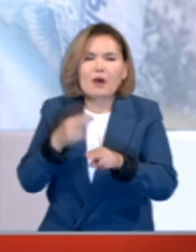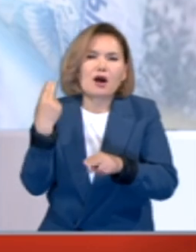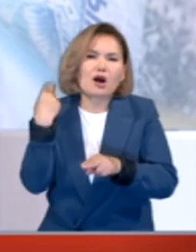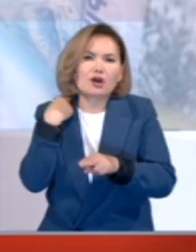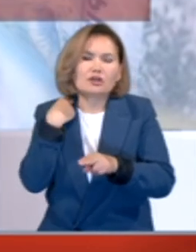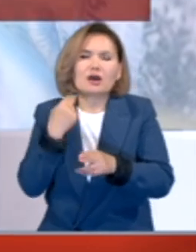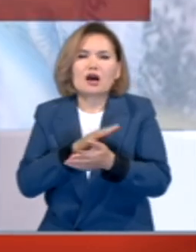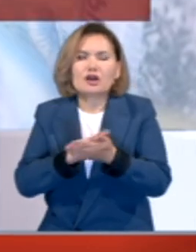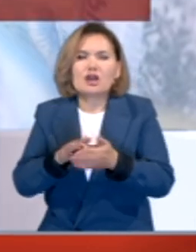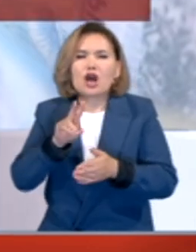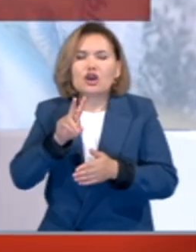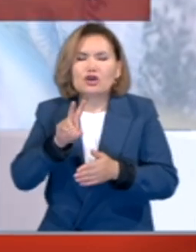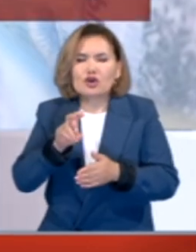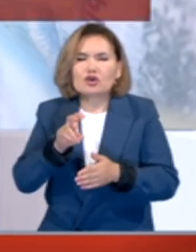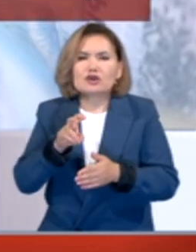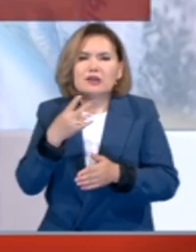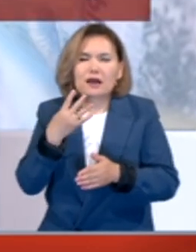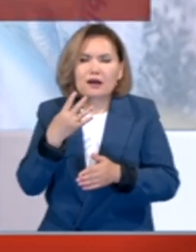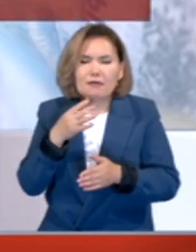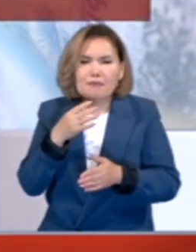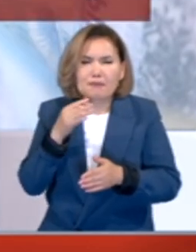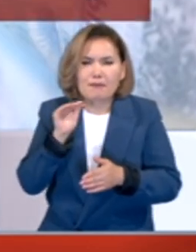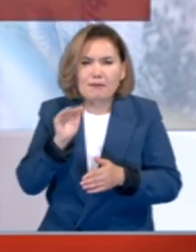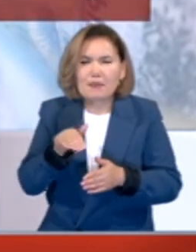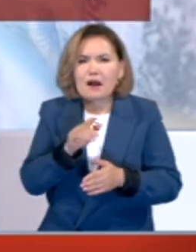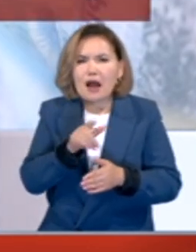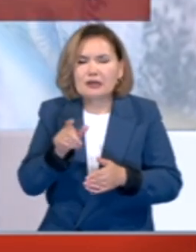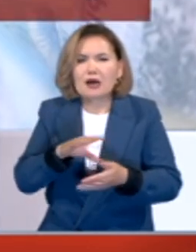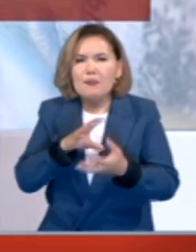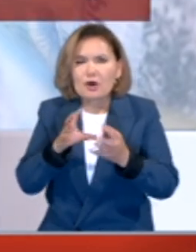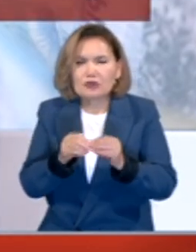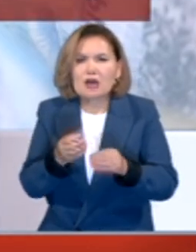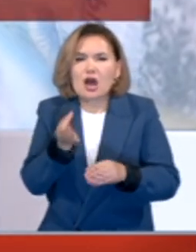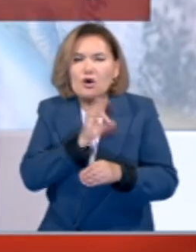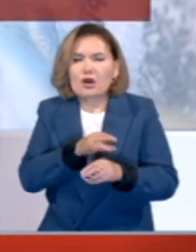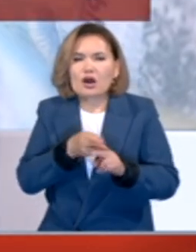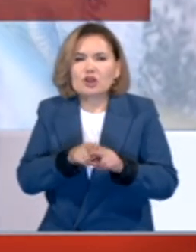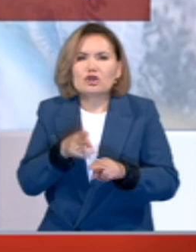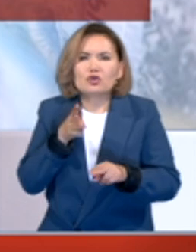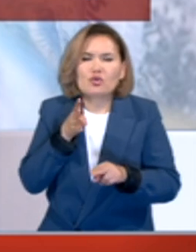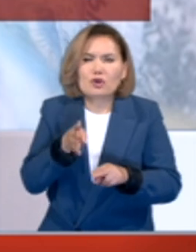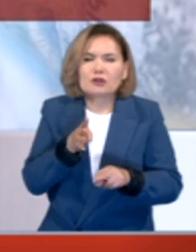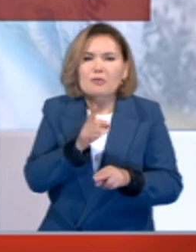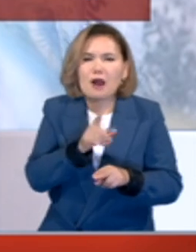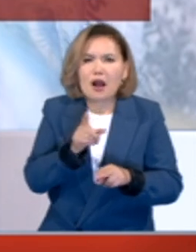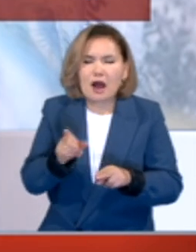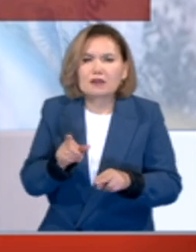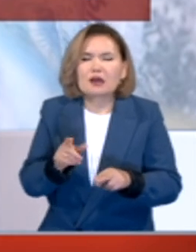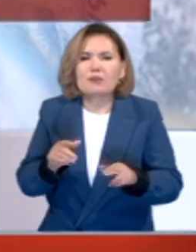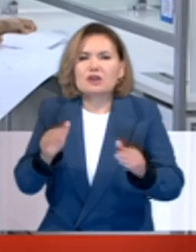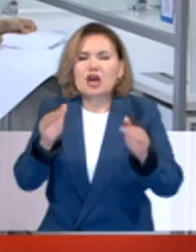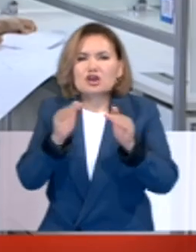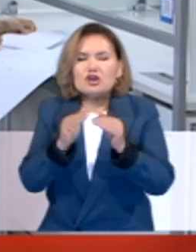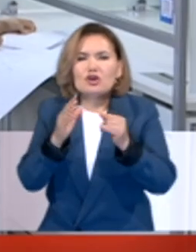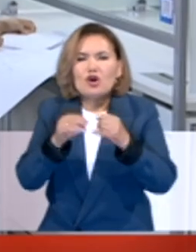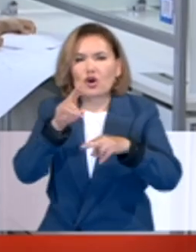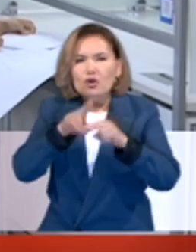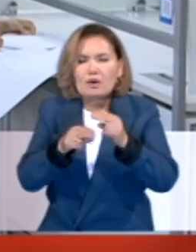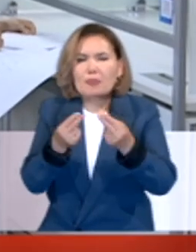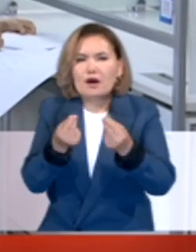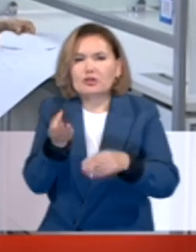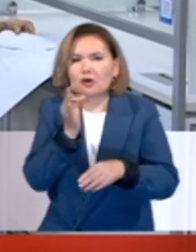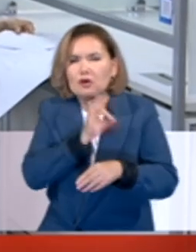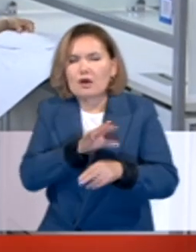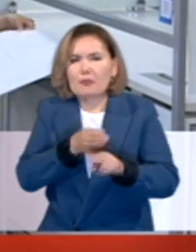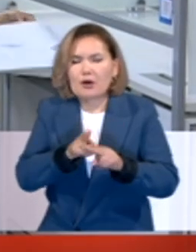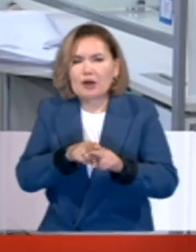200 мыңға жуық салымшы өтепті. Сондай-ақ шекті сомадан асқан ақшаға 4 мыңға жуық азамат жер үйдің құрылысына деп пайдаланыпты. Айтпақшы,